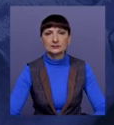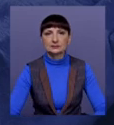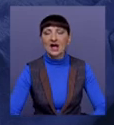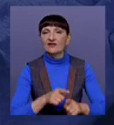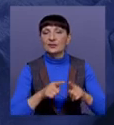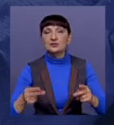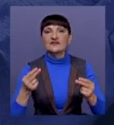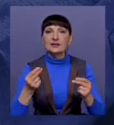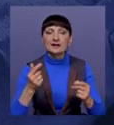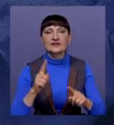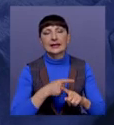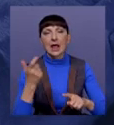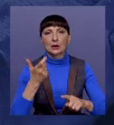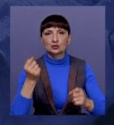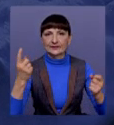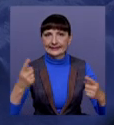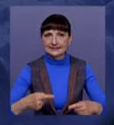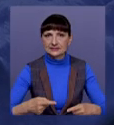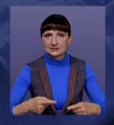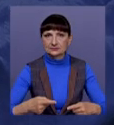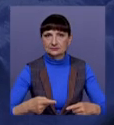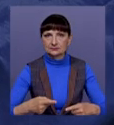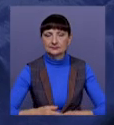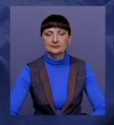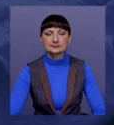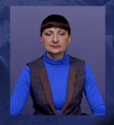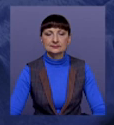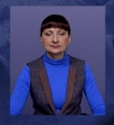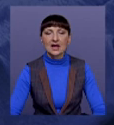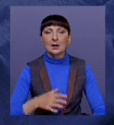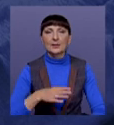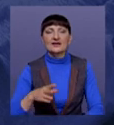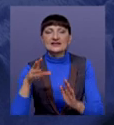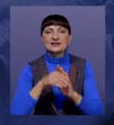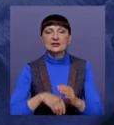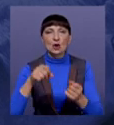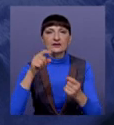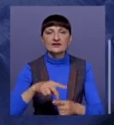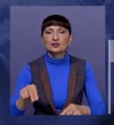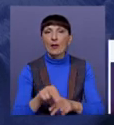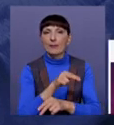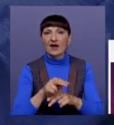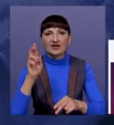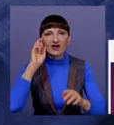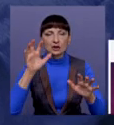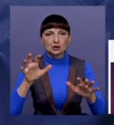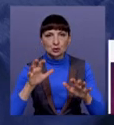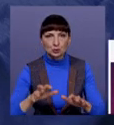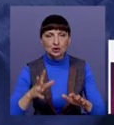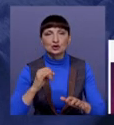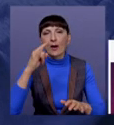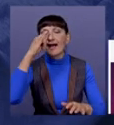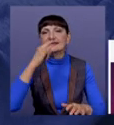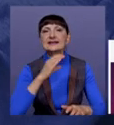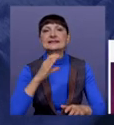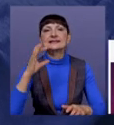период финансовых и экономических кризисов. Были внесены соответствующие поправки в Конституцию тогда еще Казахской